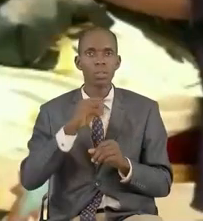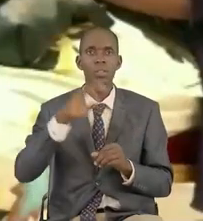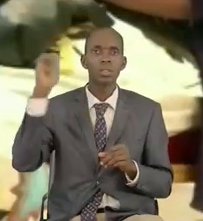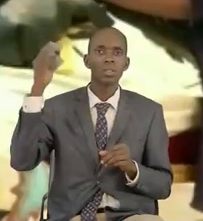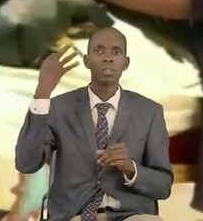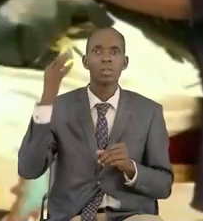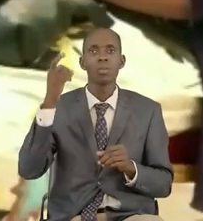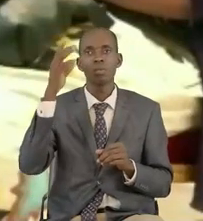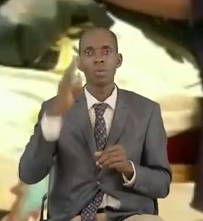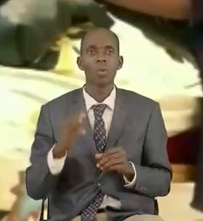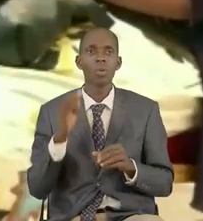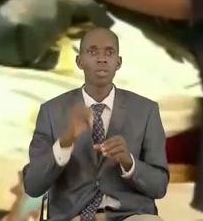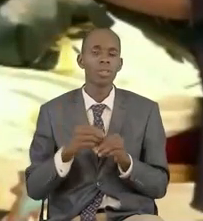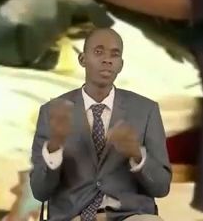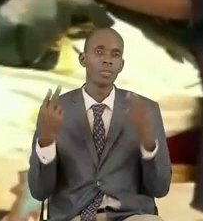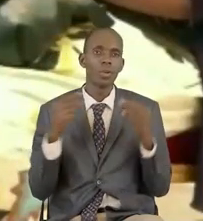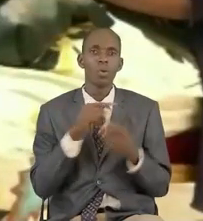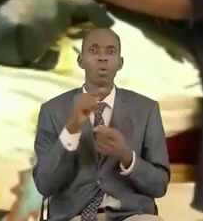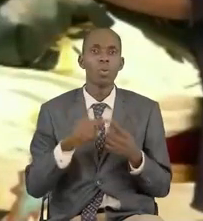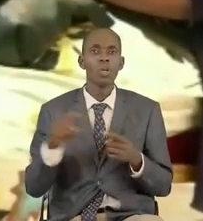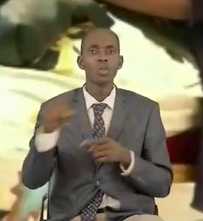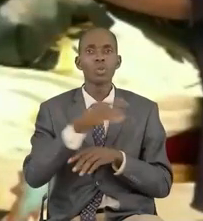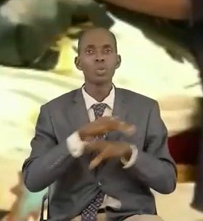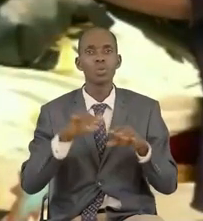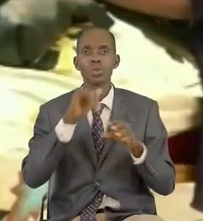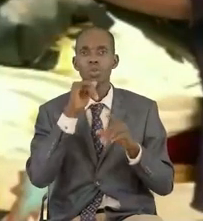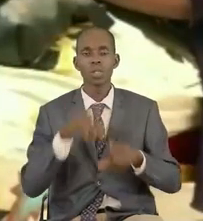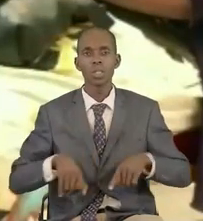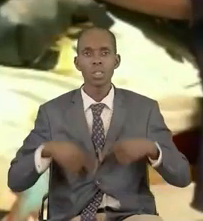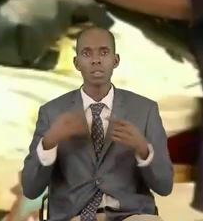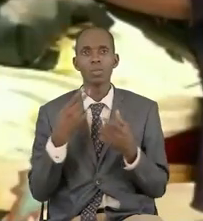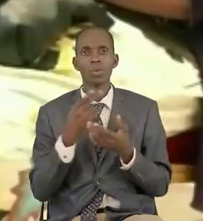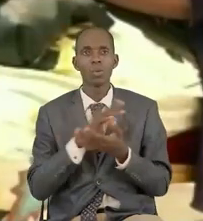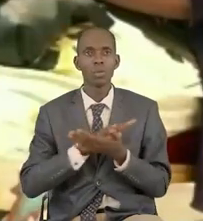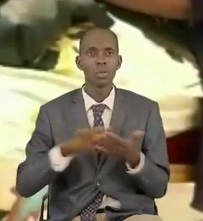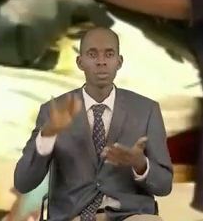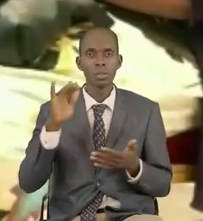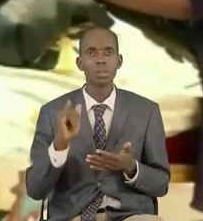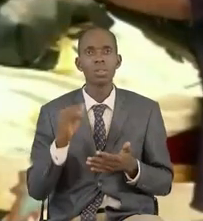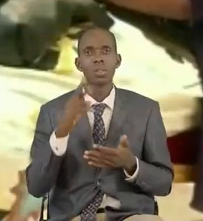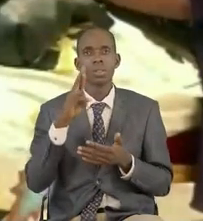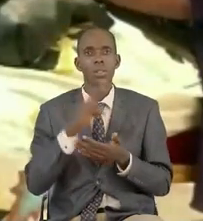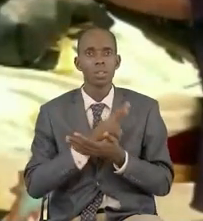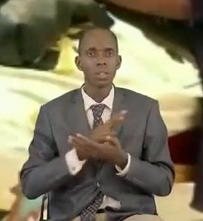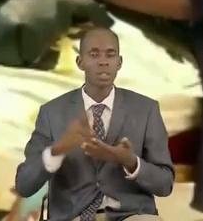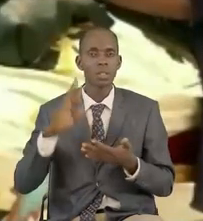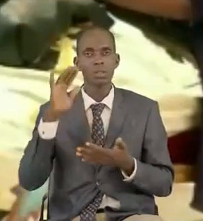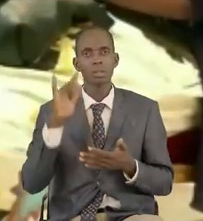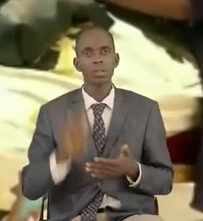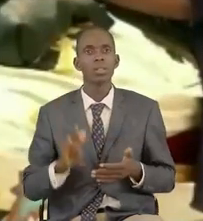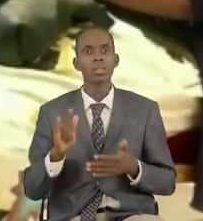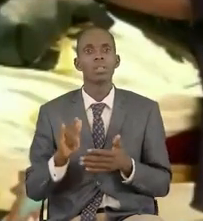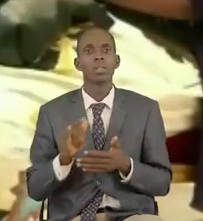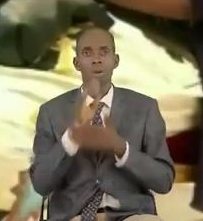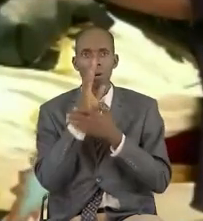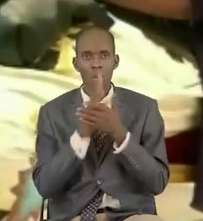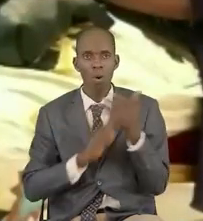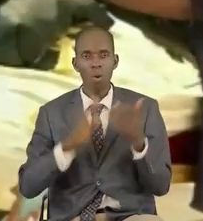de Dieu en vain lorsque tu ne vis pas selon la justice selon la piété